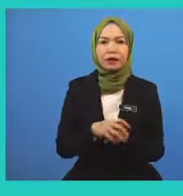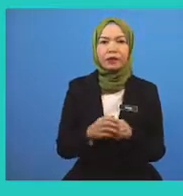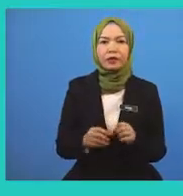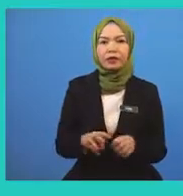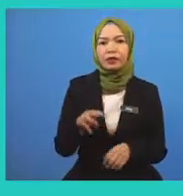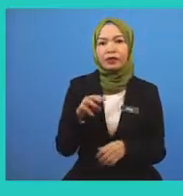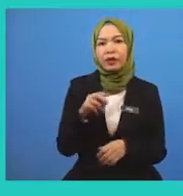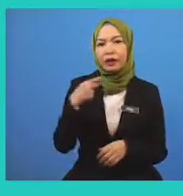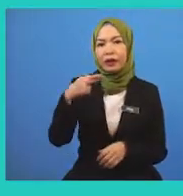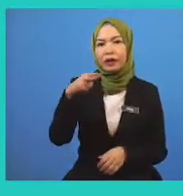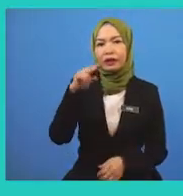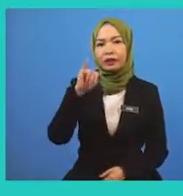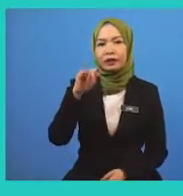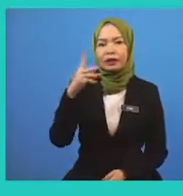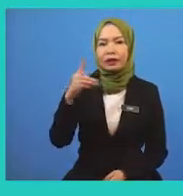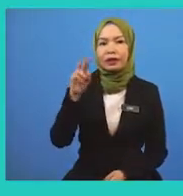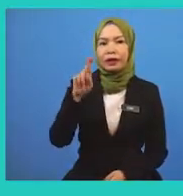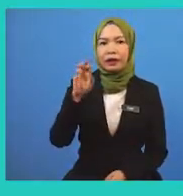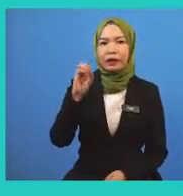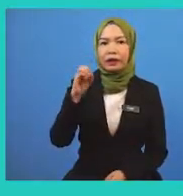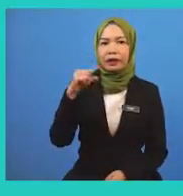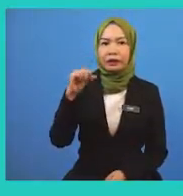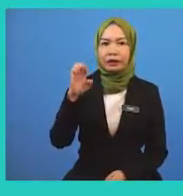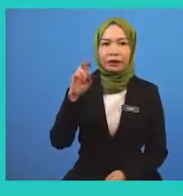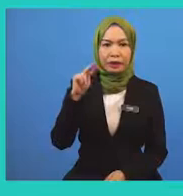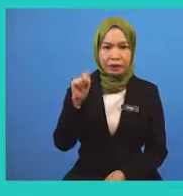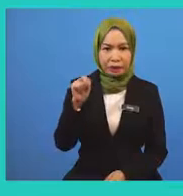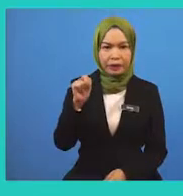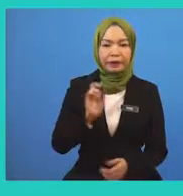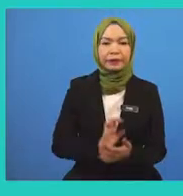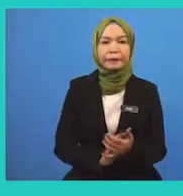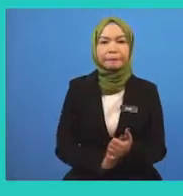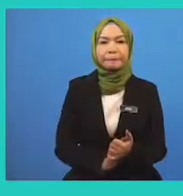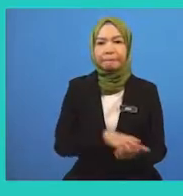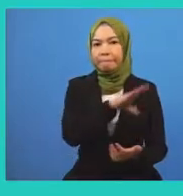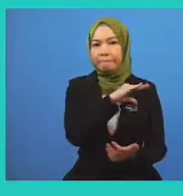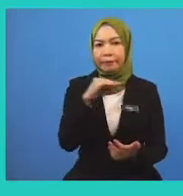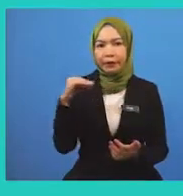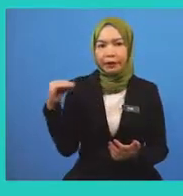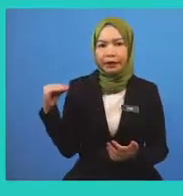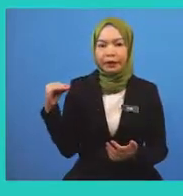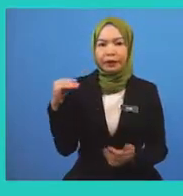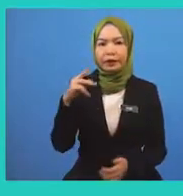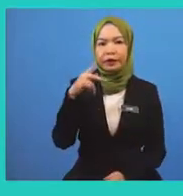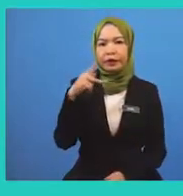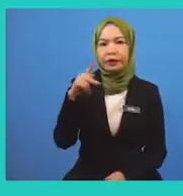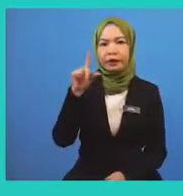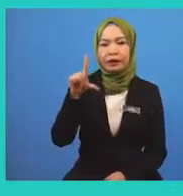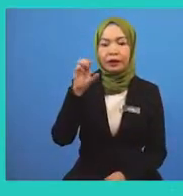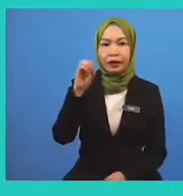hidrogen sebanyak 436 kilojoule dan molekul klorin